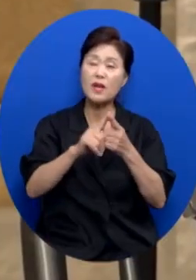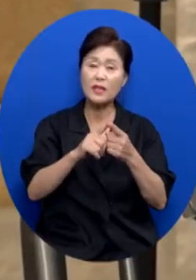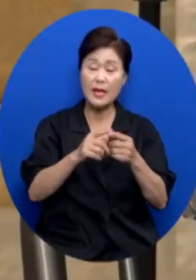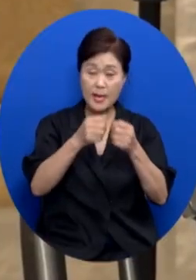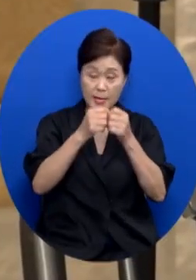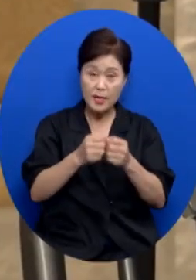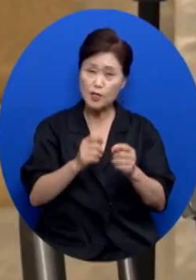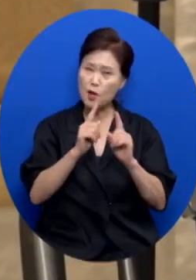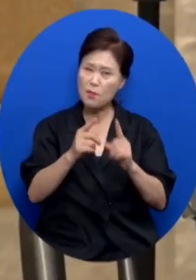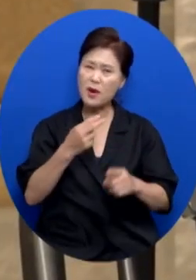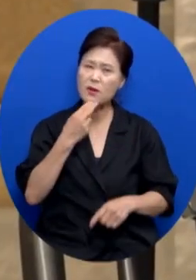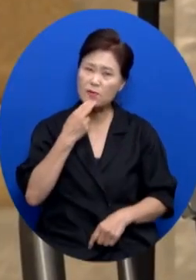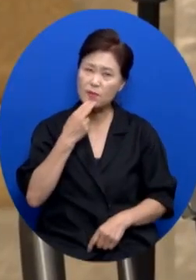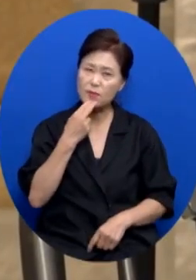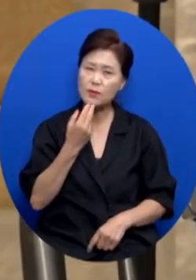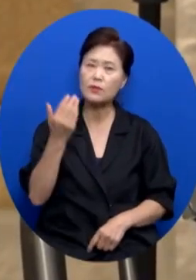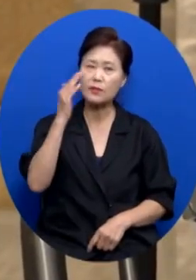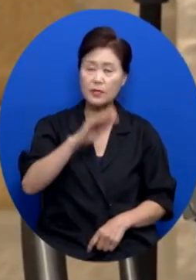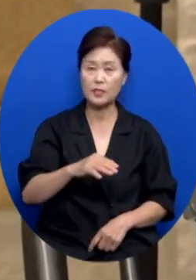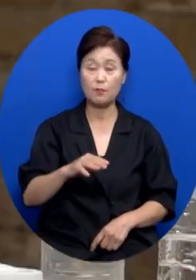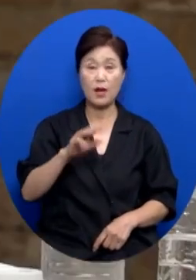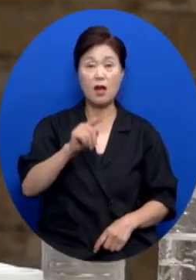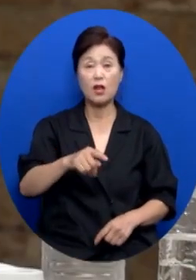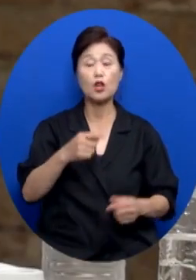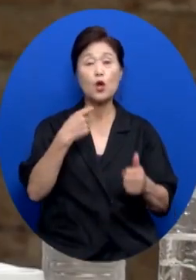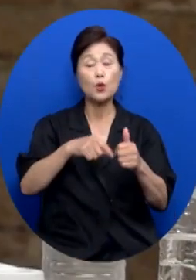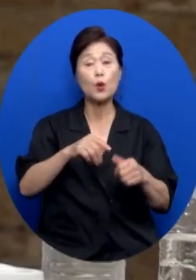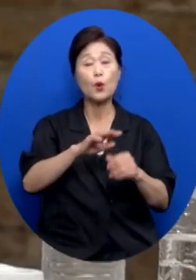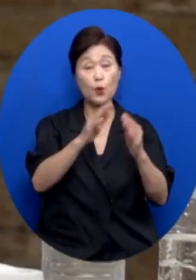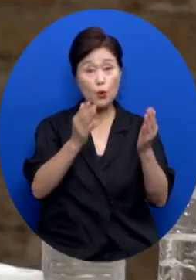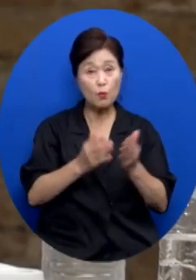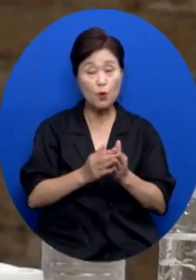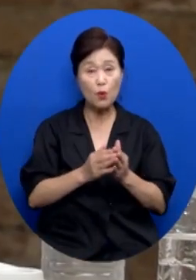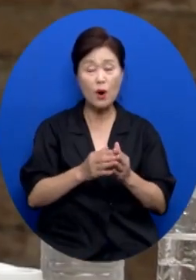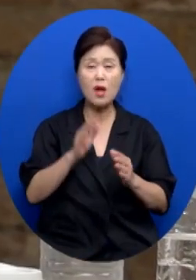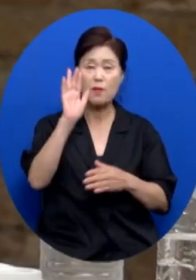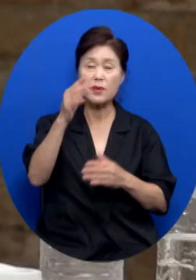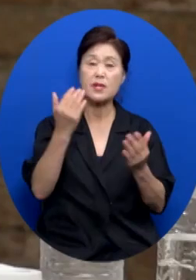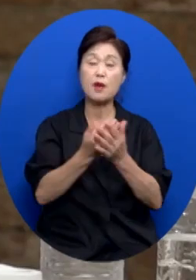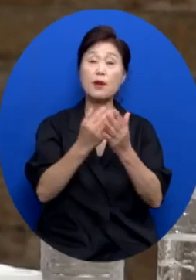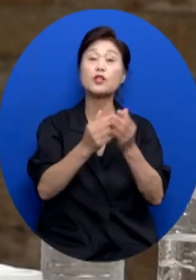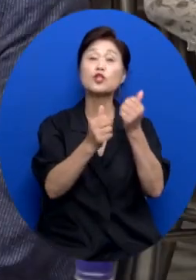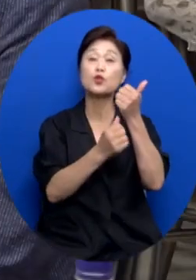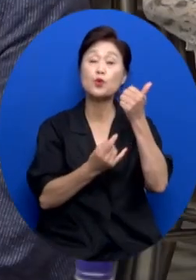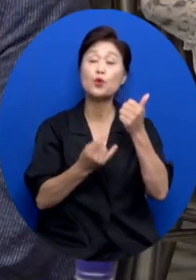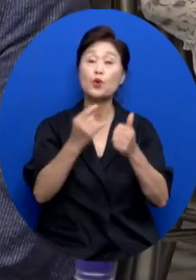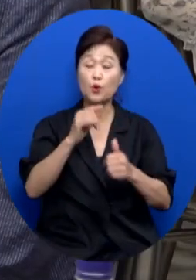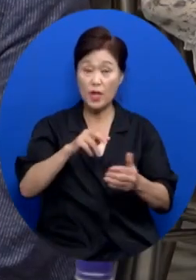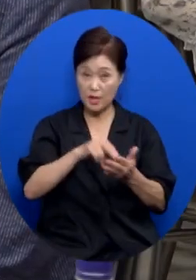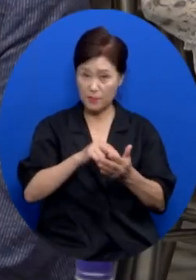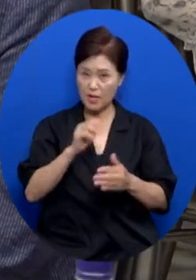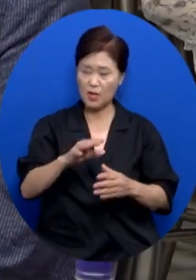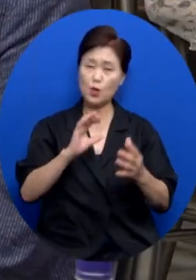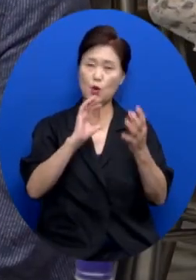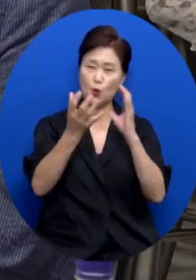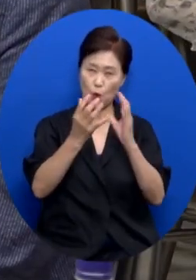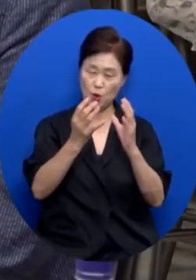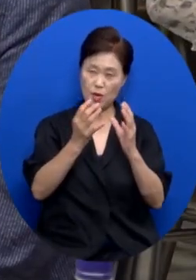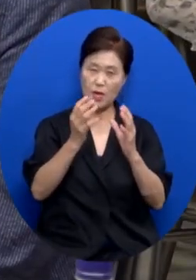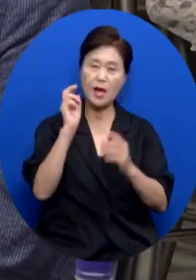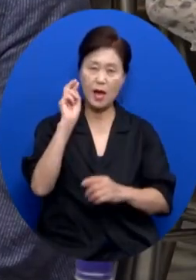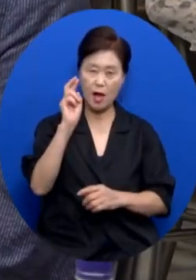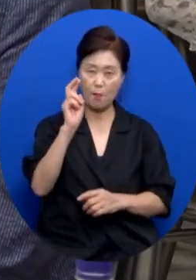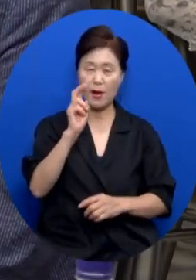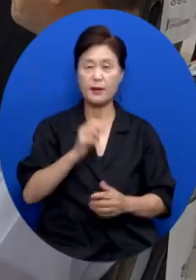언급하지는 않았습니다. 다만 총회 신학교육부와 신학대학교 미래발전위원회 차원에서 논의가 진행될 것이라고